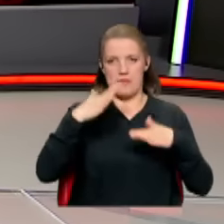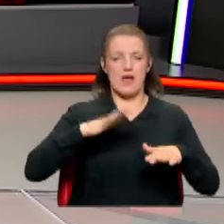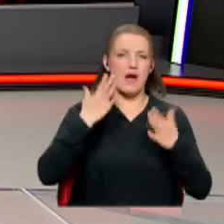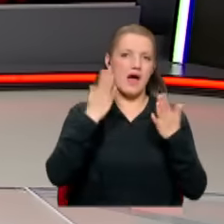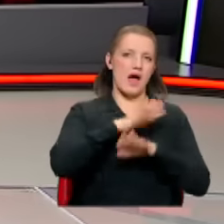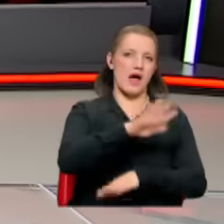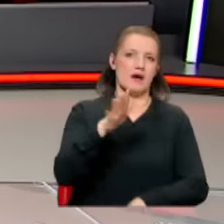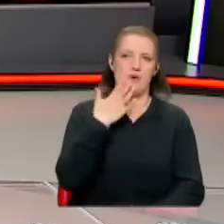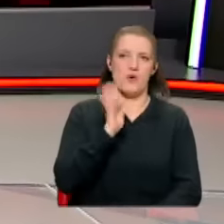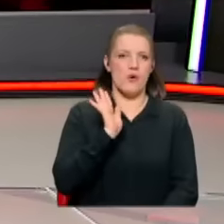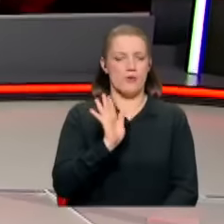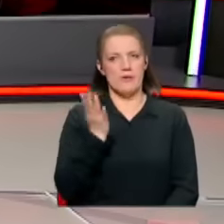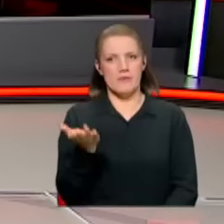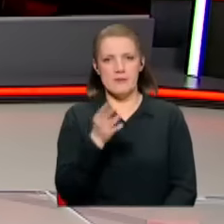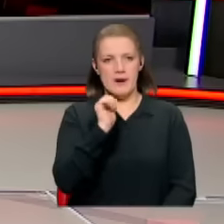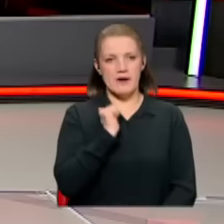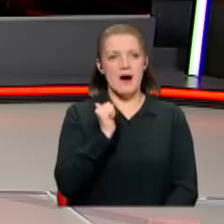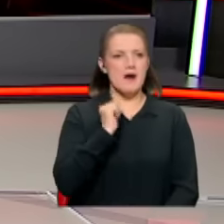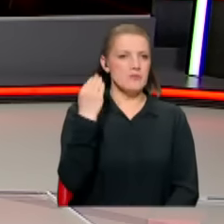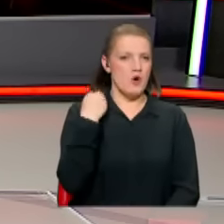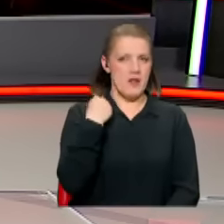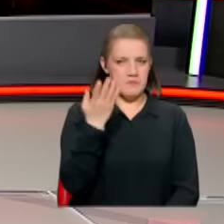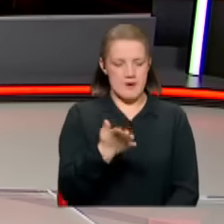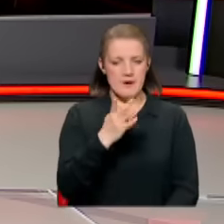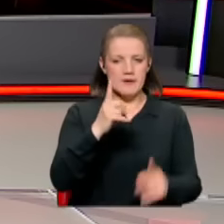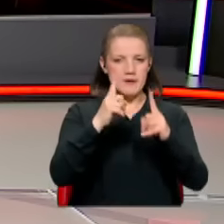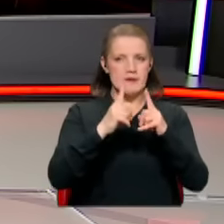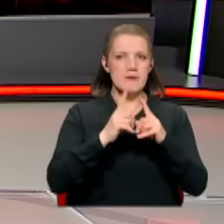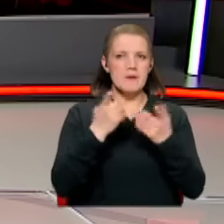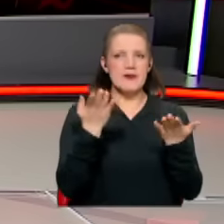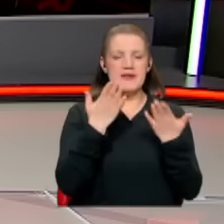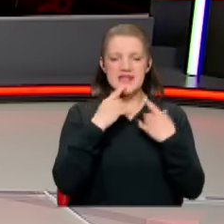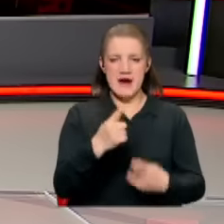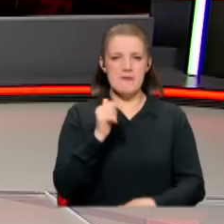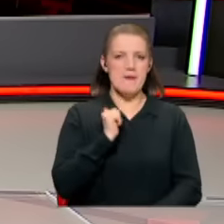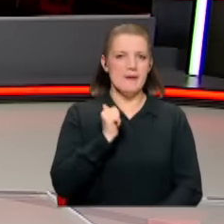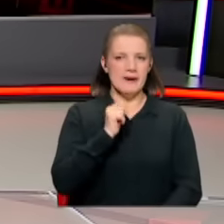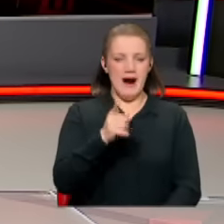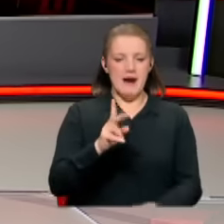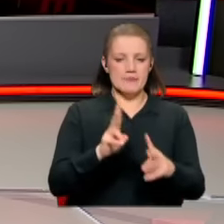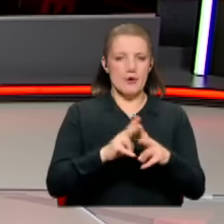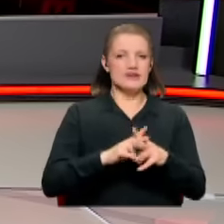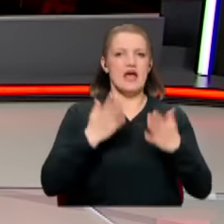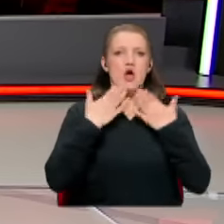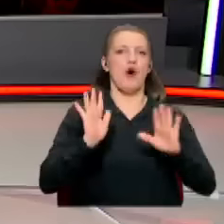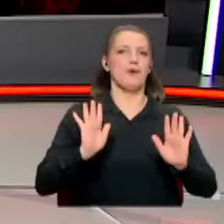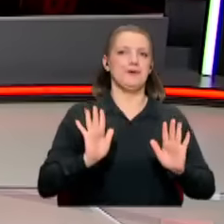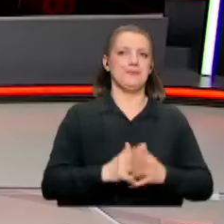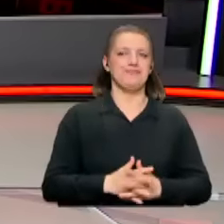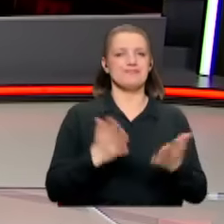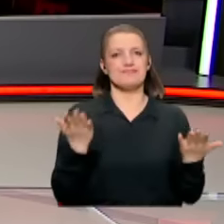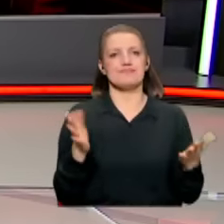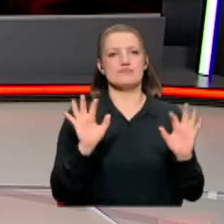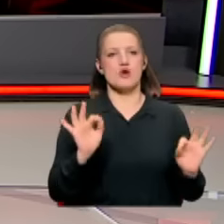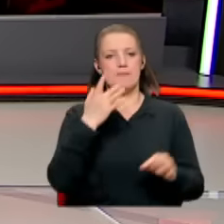yok. Ya da askerlik borçlanması sayılsın diyen askere, polise yok. Ama